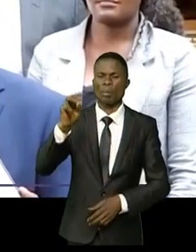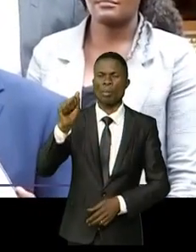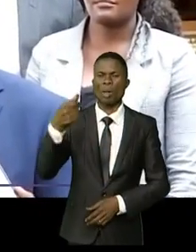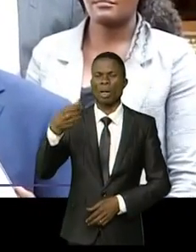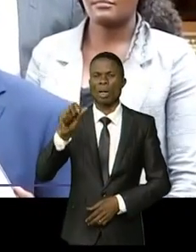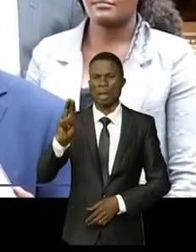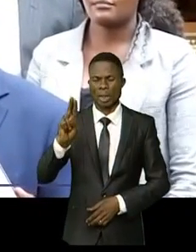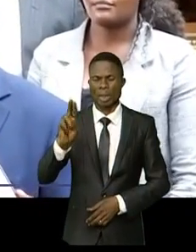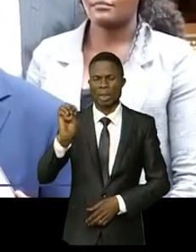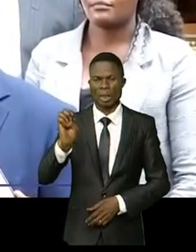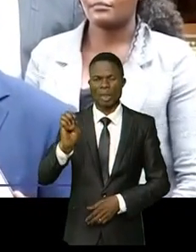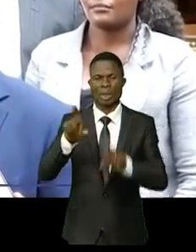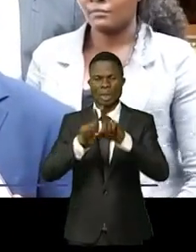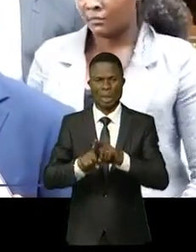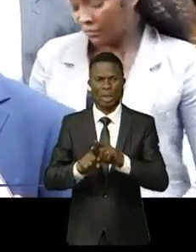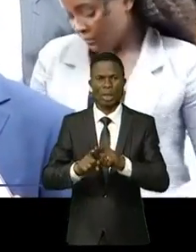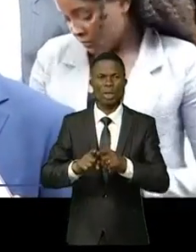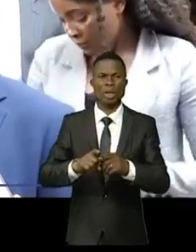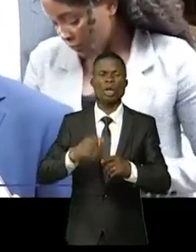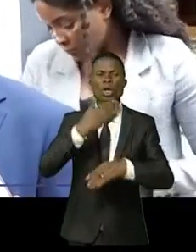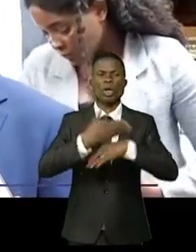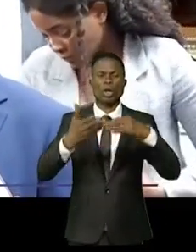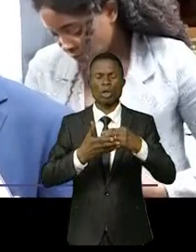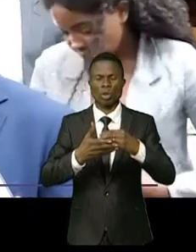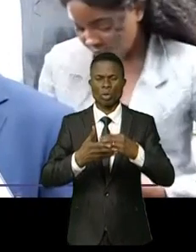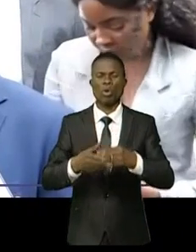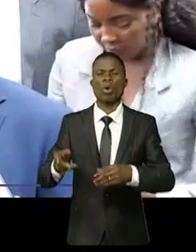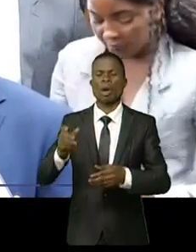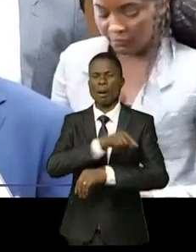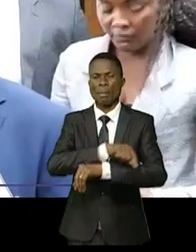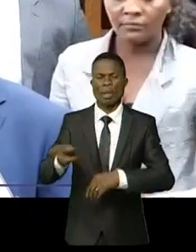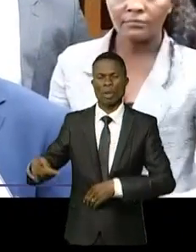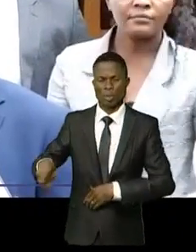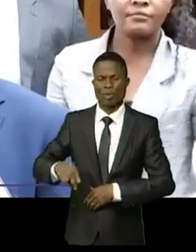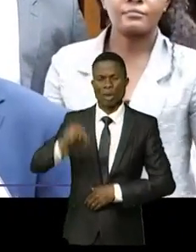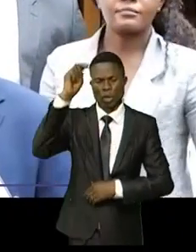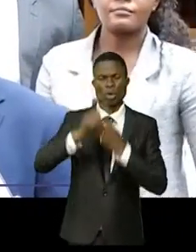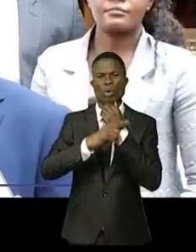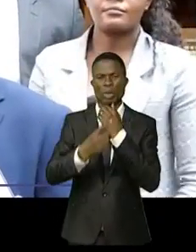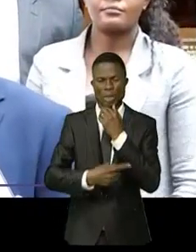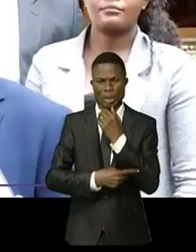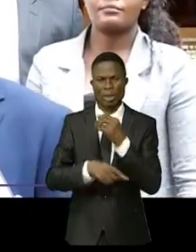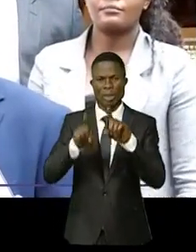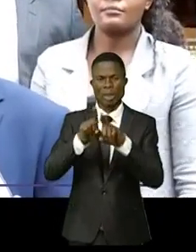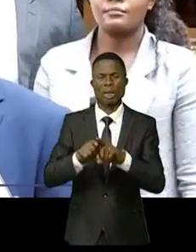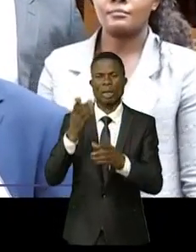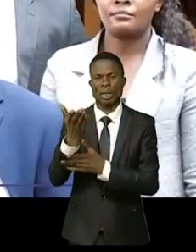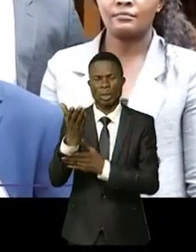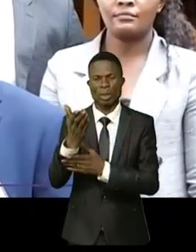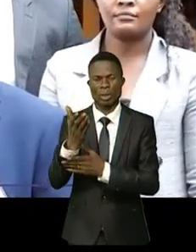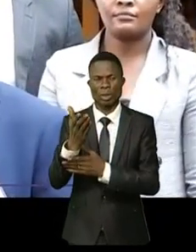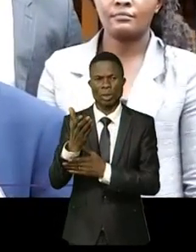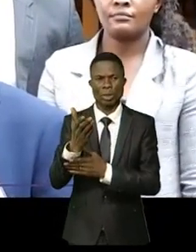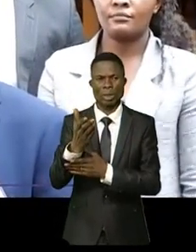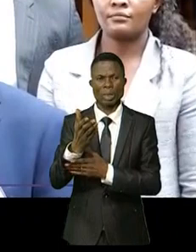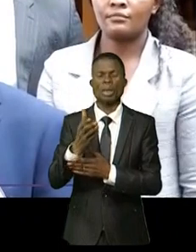temps l'implantation de l'antenne provinciale ici dans le Nord Kivu et solliciter l'appropriation